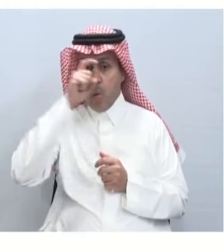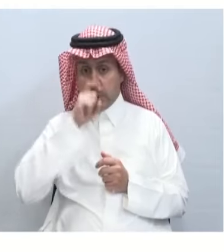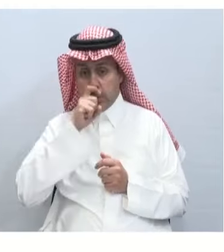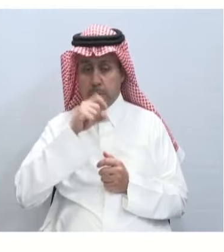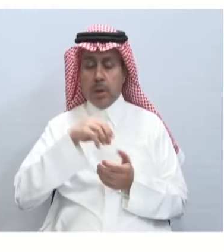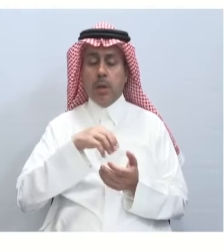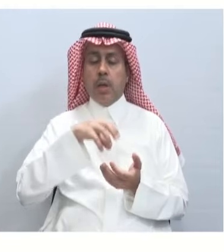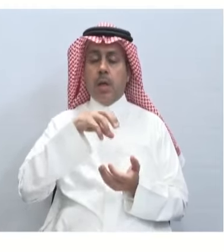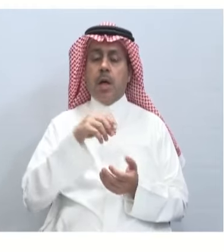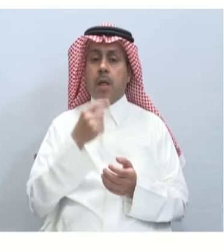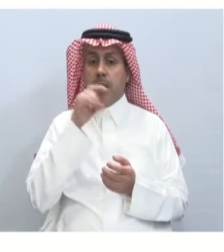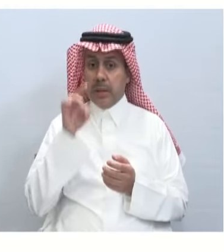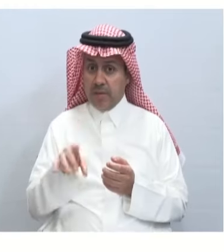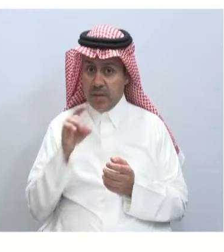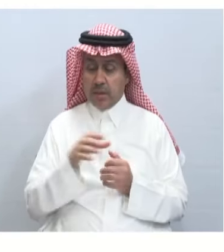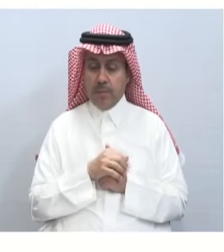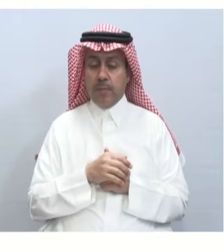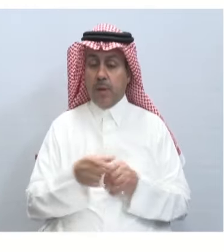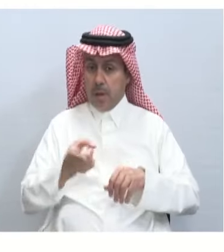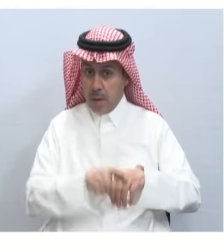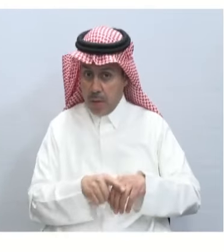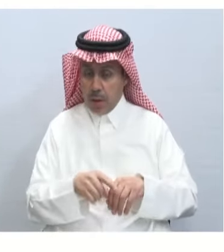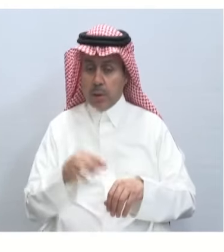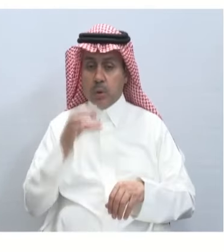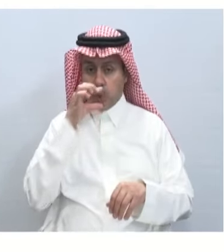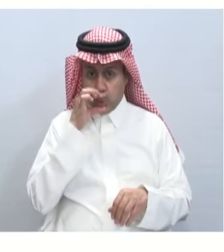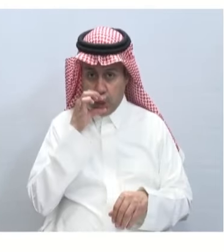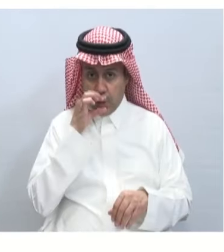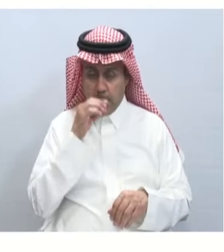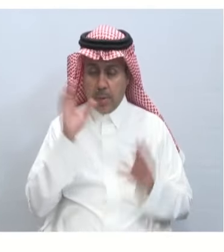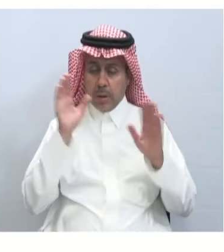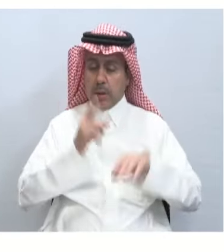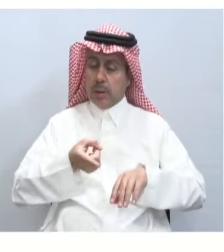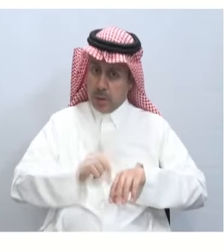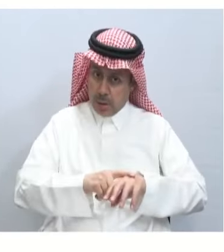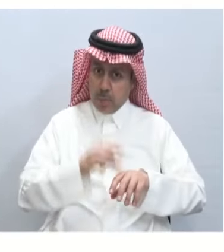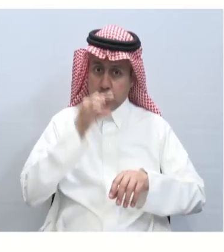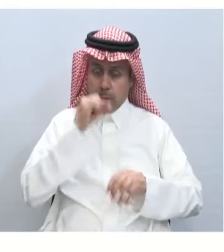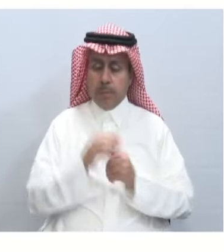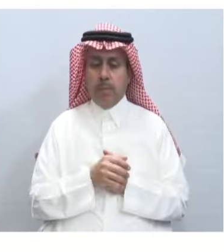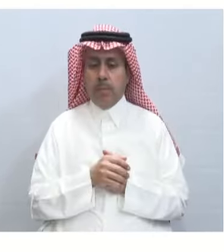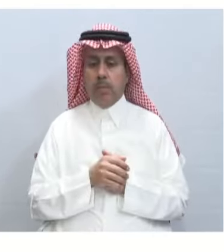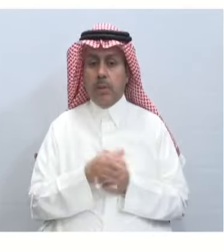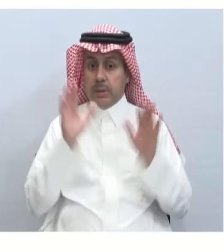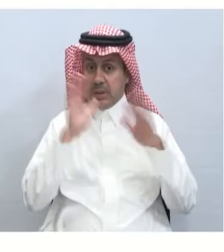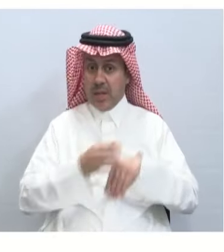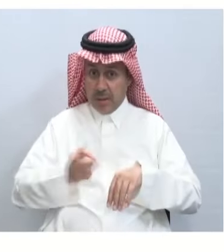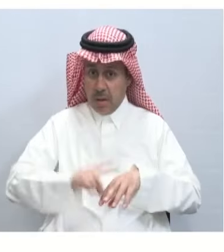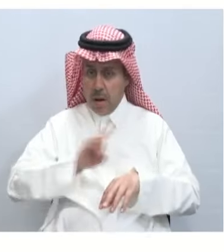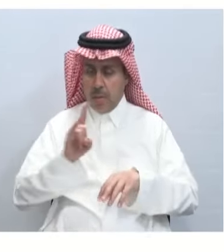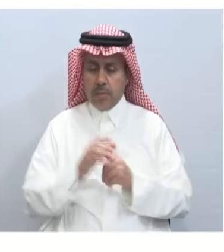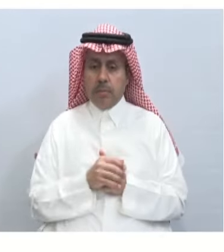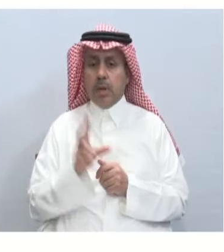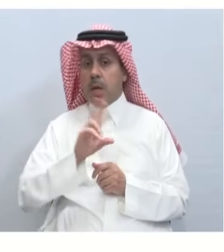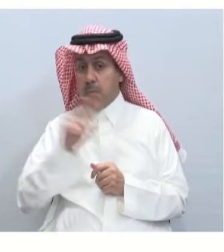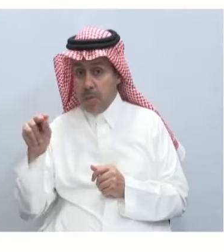النفساء قضاء الصيام دون الصلاه وهي تشبه من في هذا